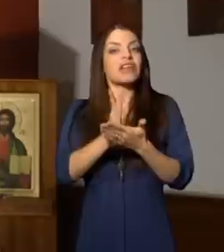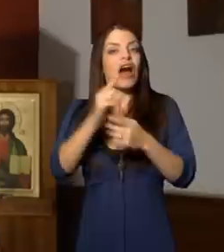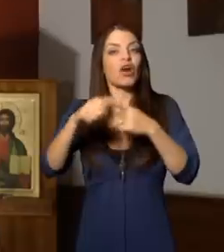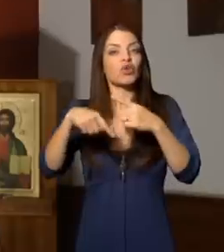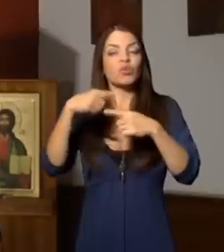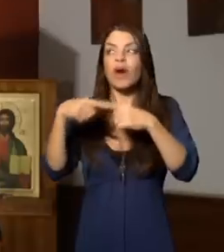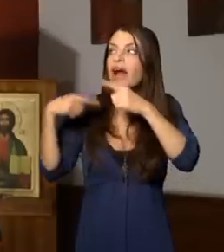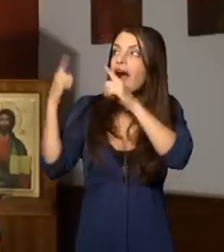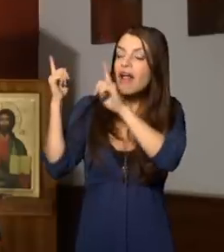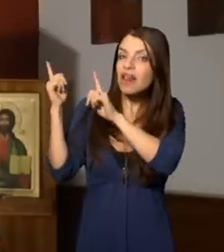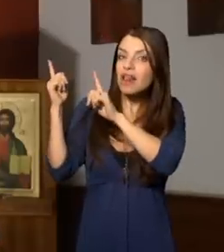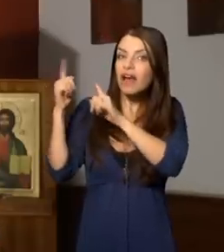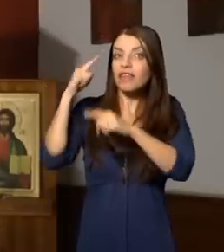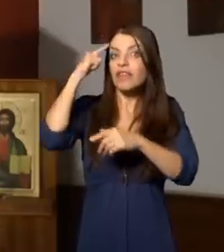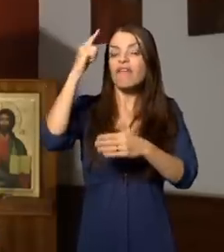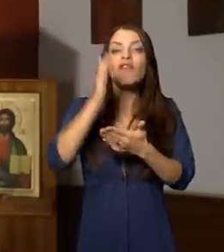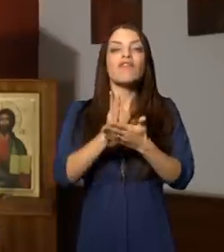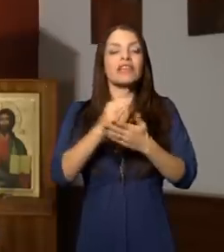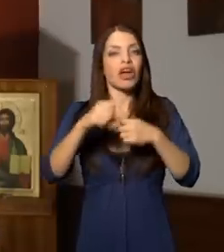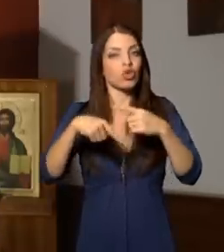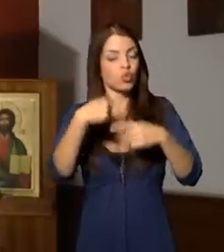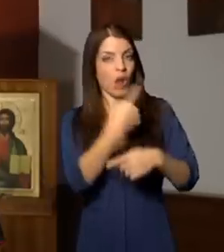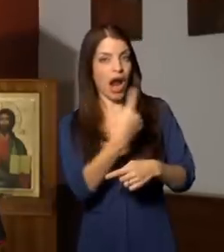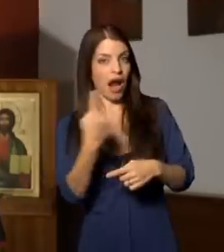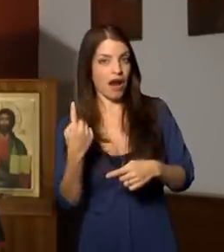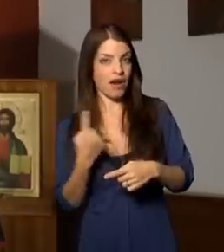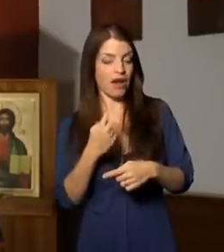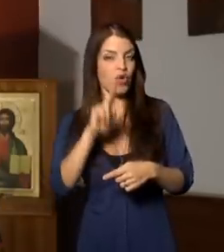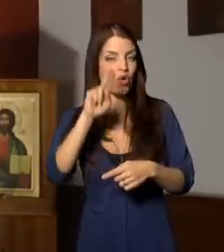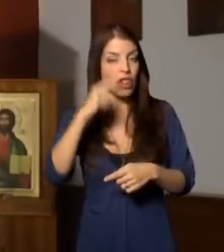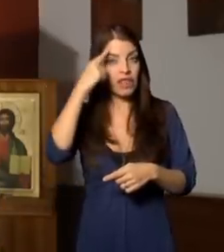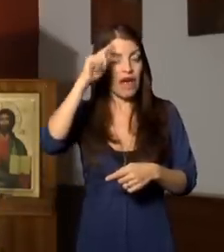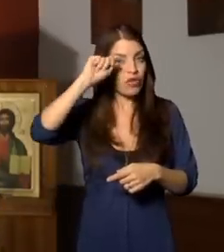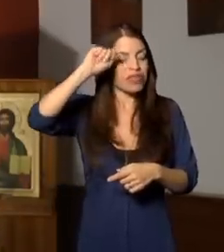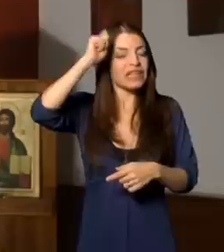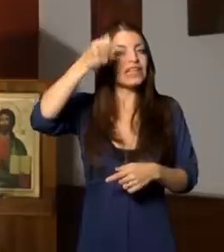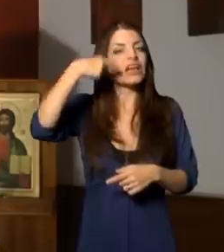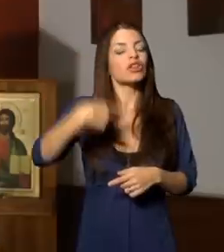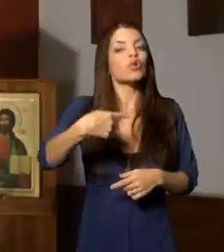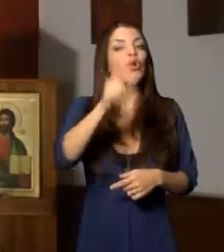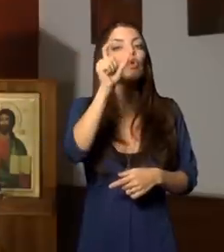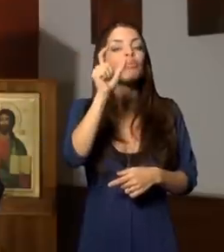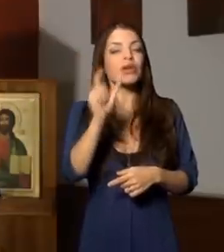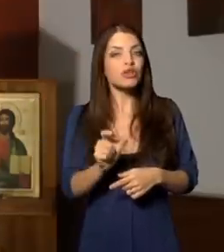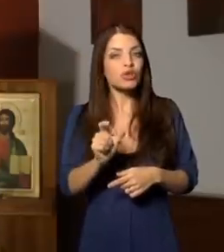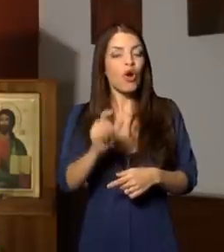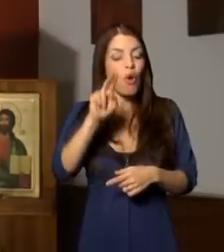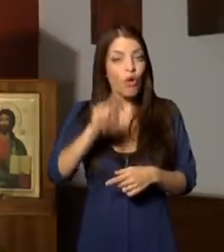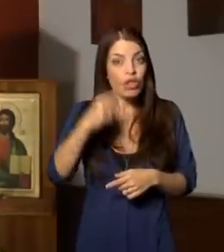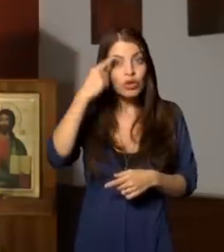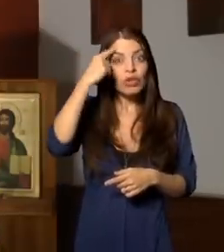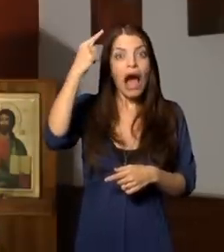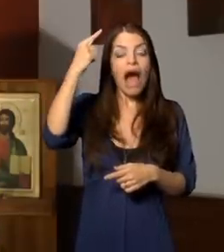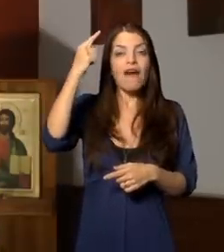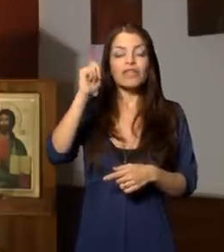dwaru, dwarna stess, id-dinjità ta' kull persuna x'bija tagħha, u dwar l-erf li